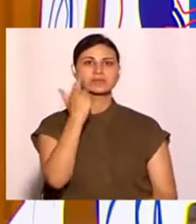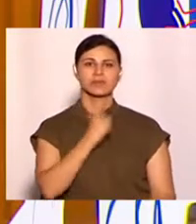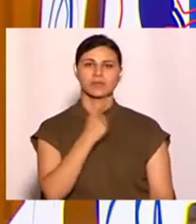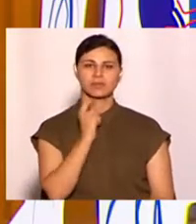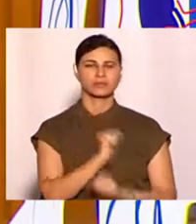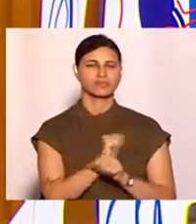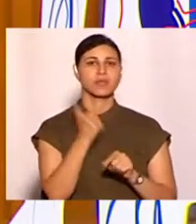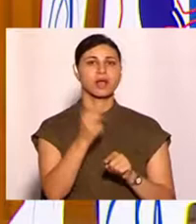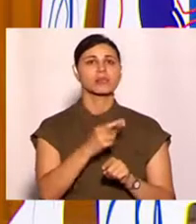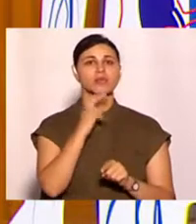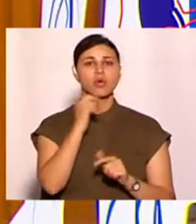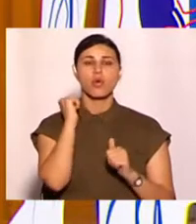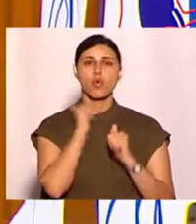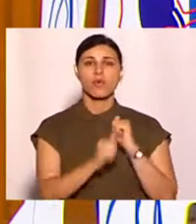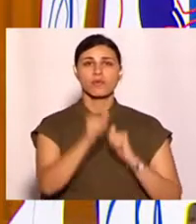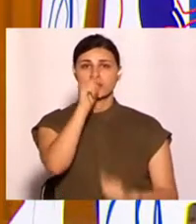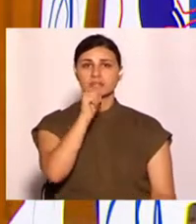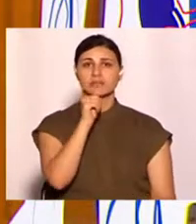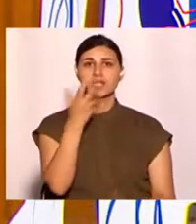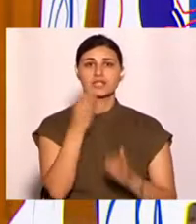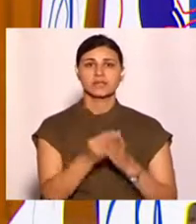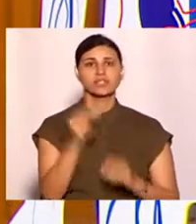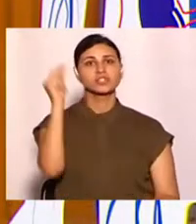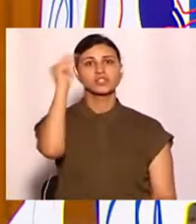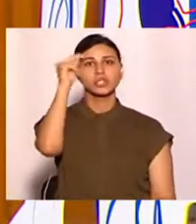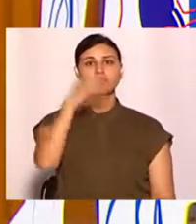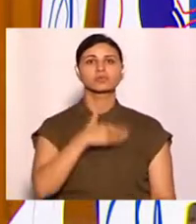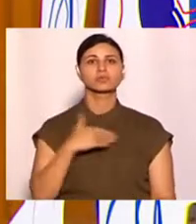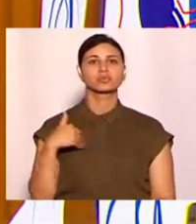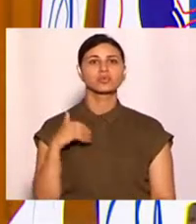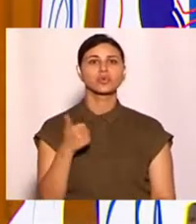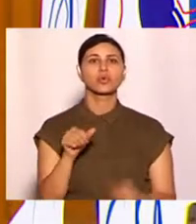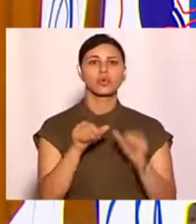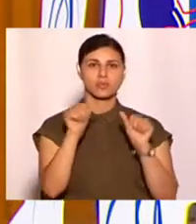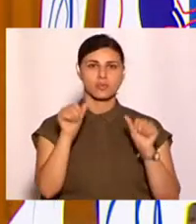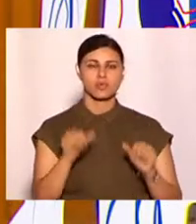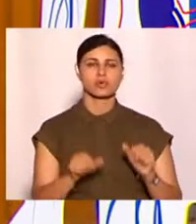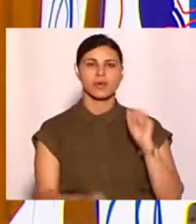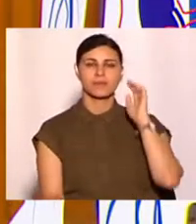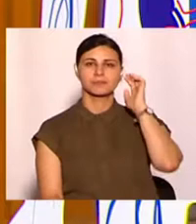და დააკვირდნენ. ყოველ თვე თქვენ როცა შეისწავლით თქვენ თავს და დააკვირდებით დოინჯ შერტყმული,